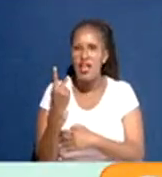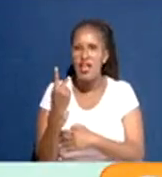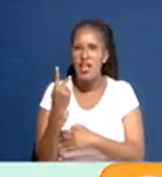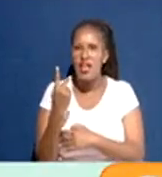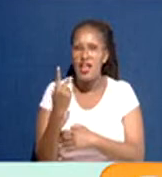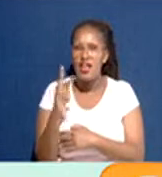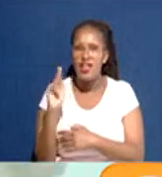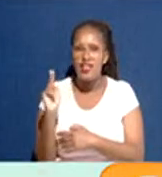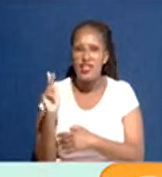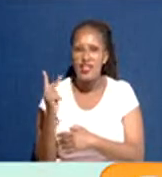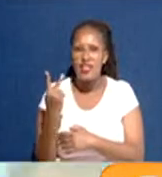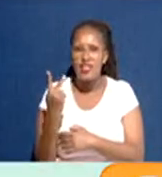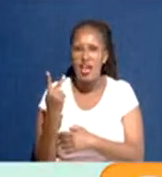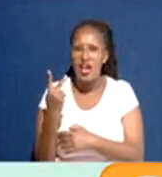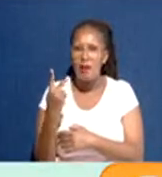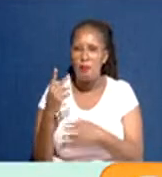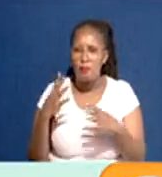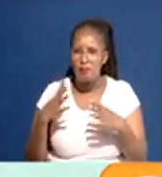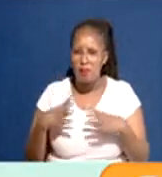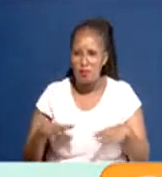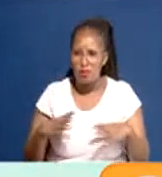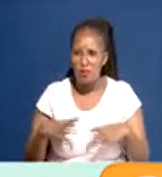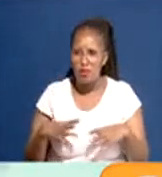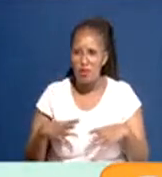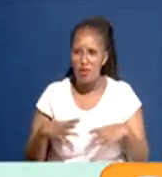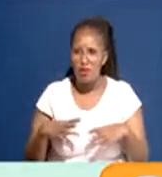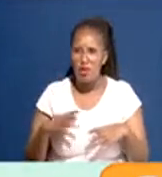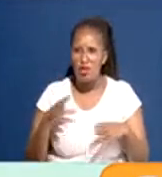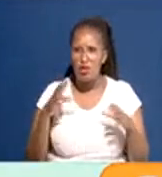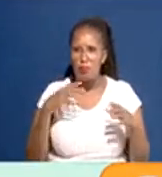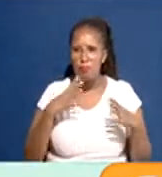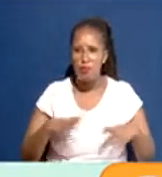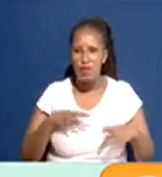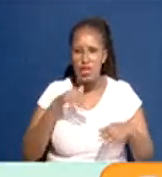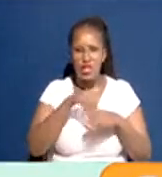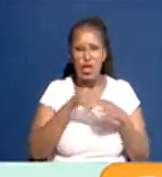Watch Index, you people in the labor movement should know it.